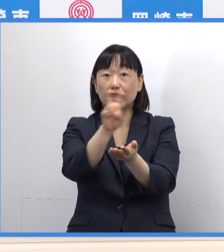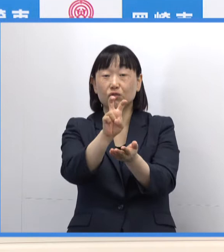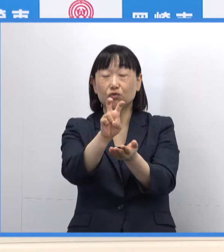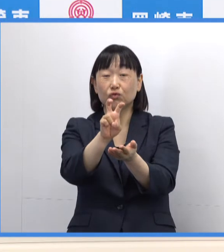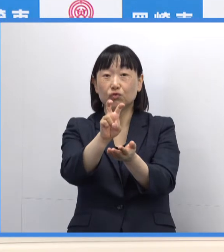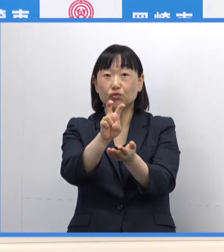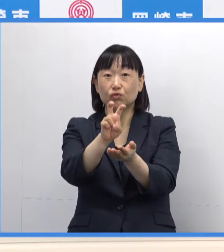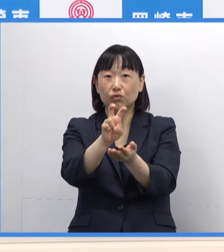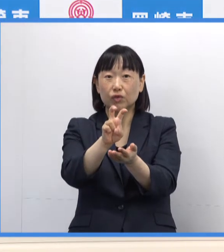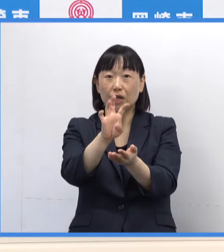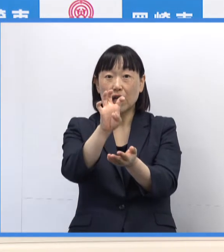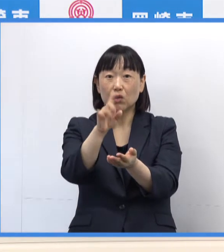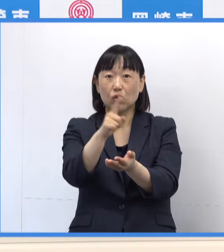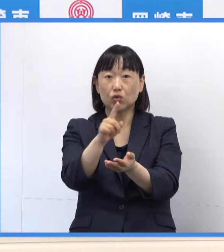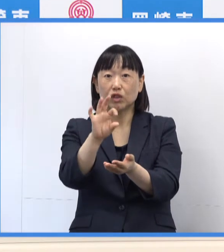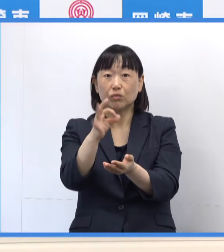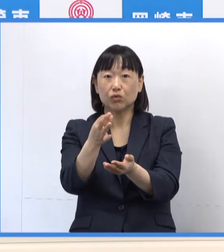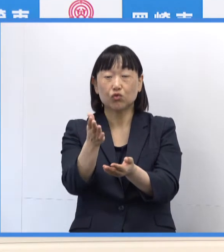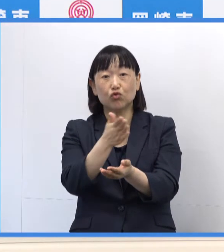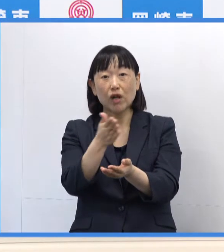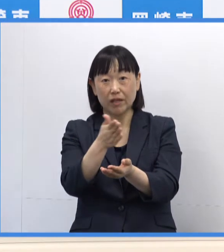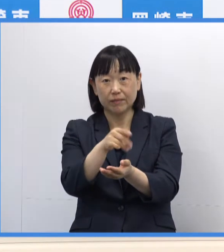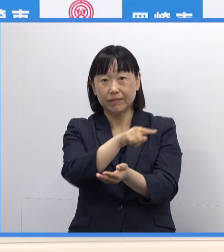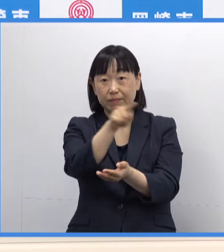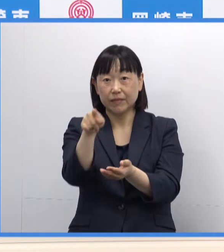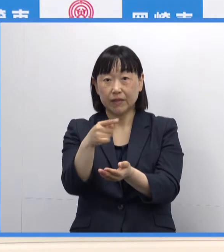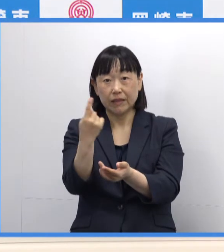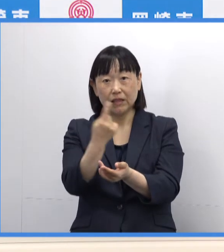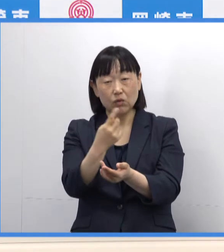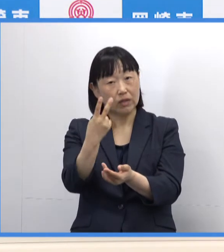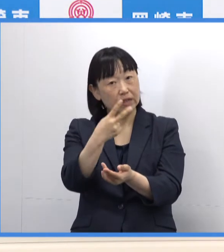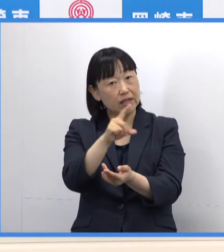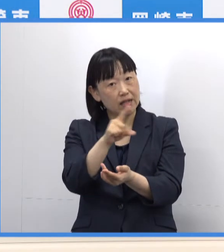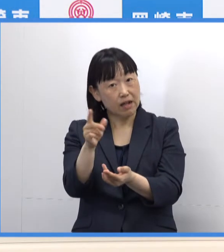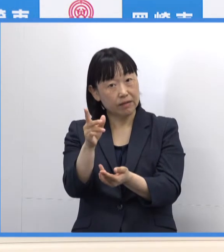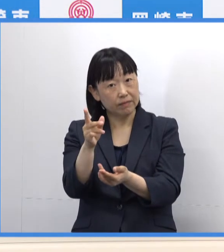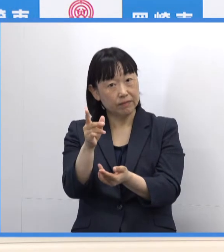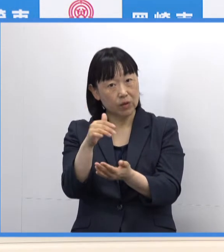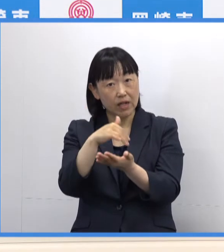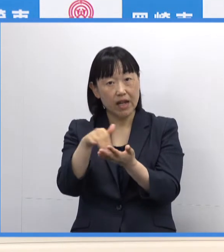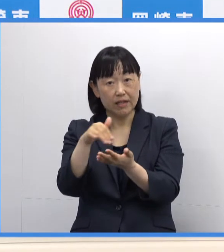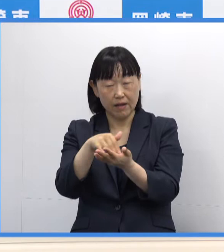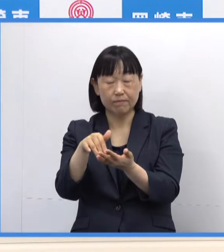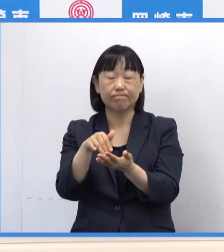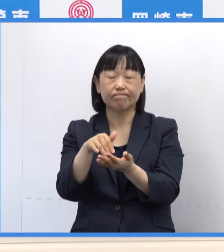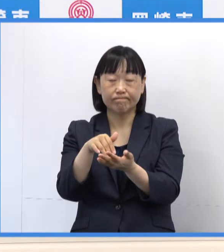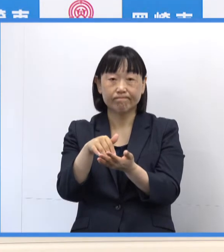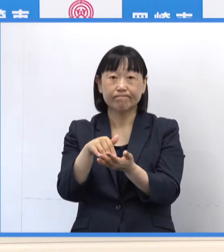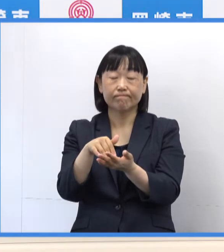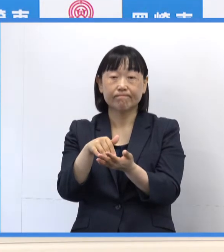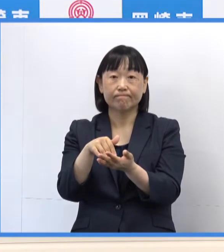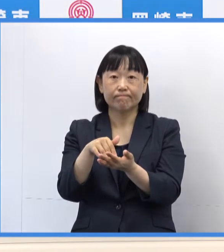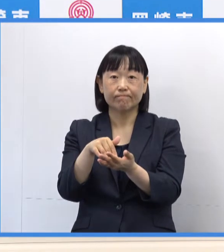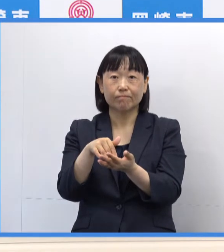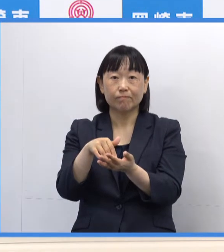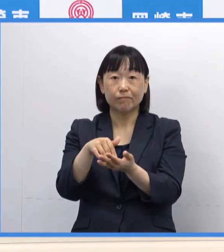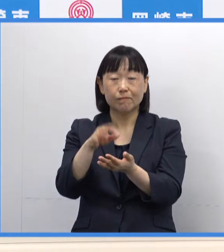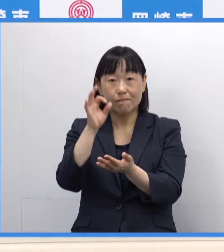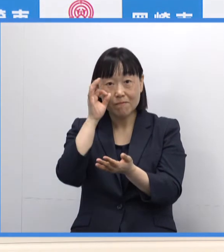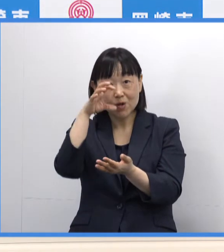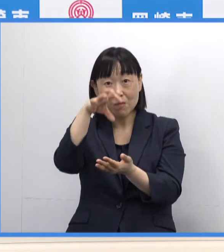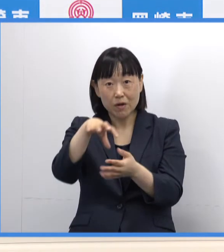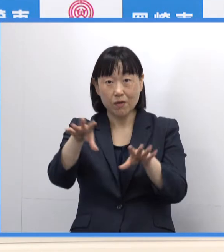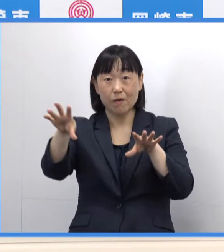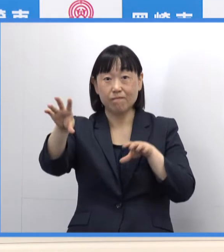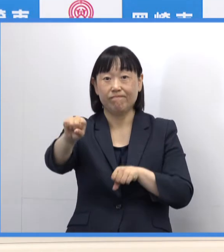台分40人分ぐらいですね、1人2000円の計算ですの観覧スペース